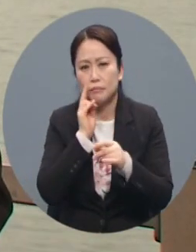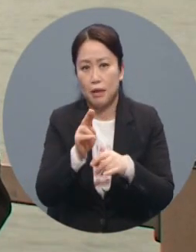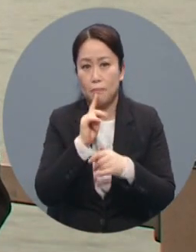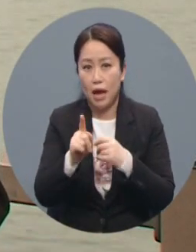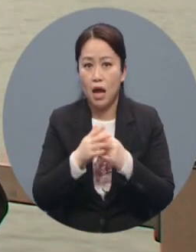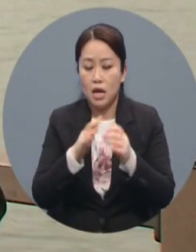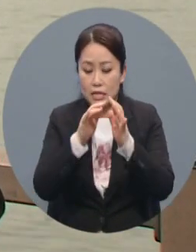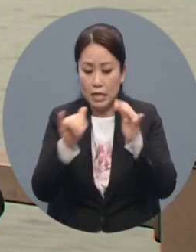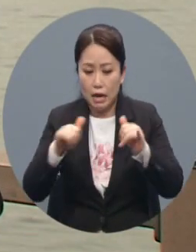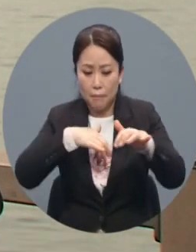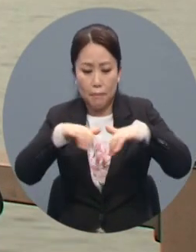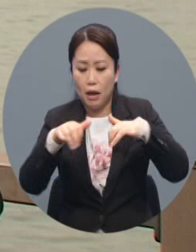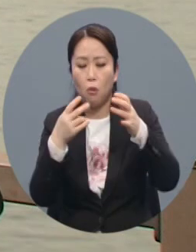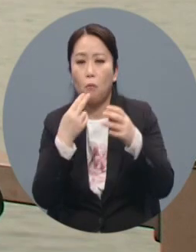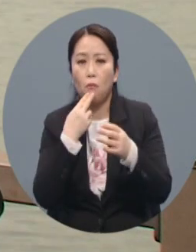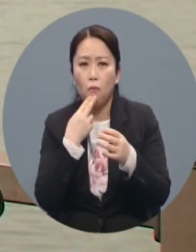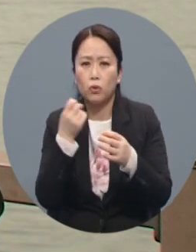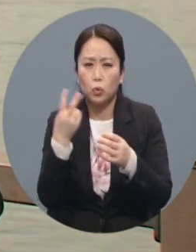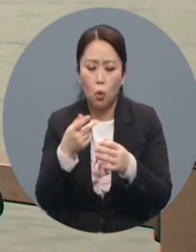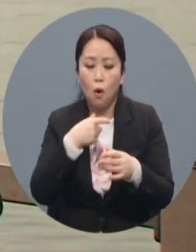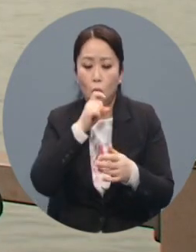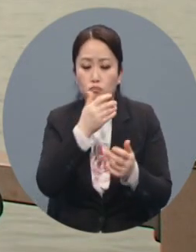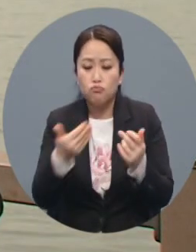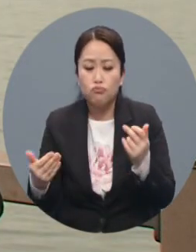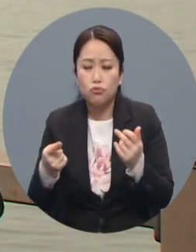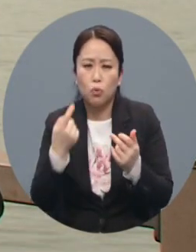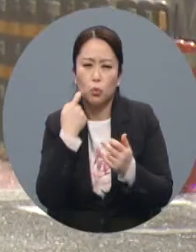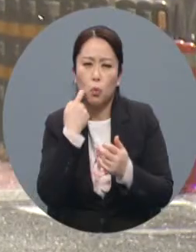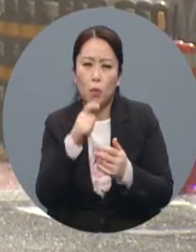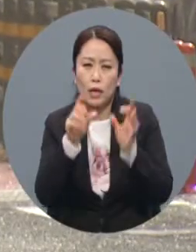끊겼고 강물도 노랗게 보일 정도로 색이 변했습니다.